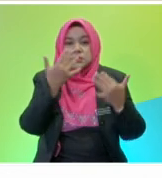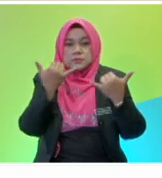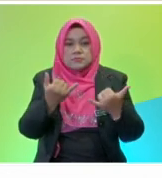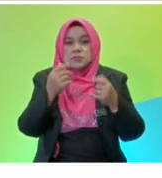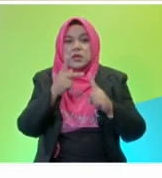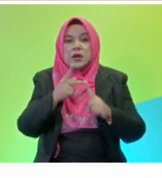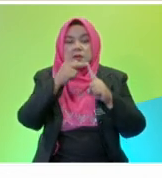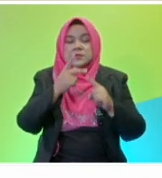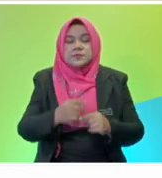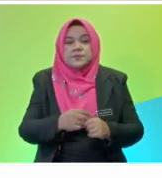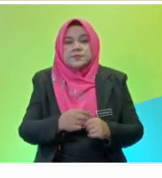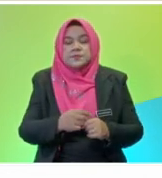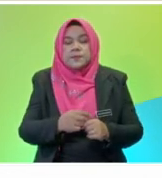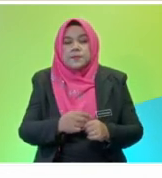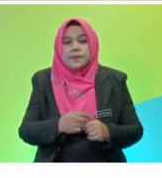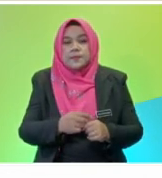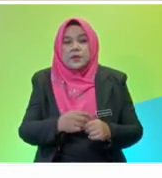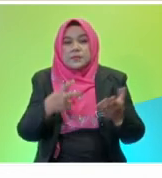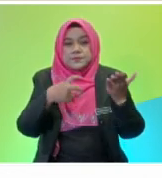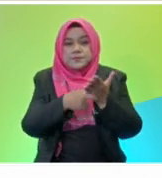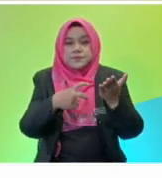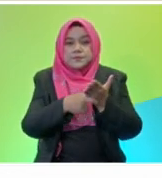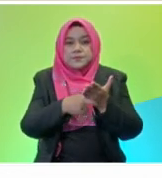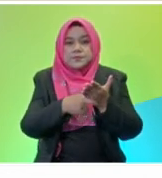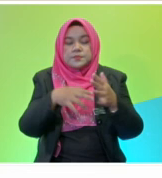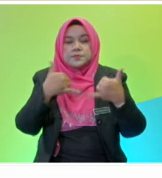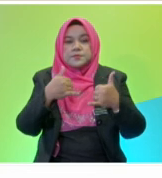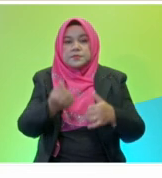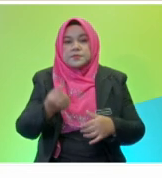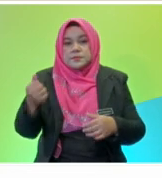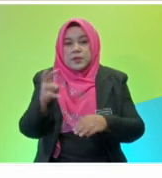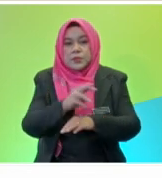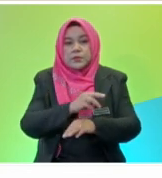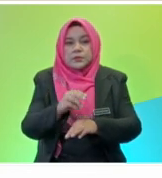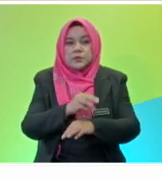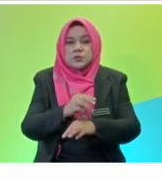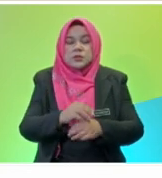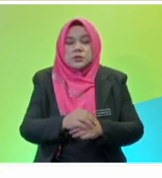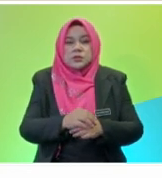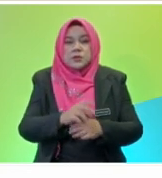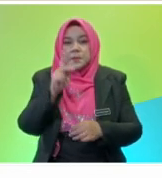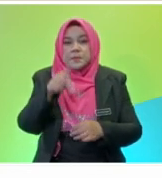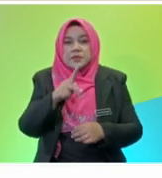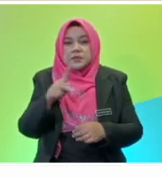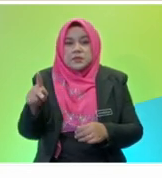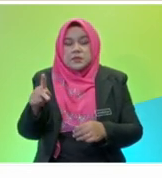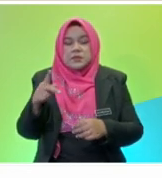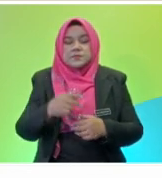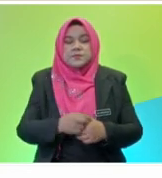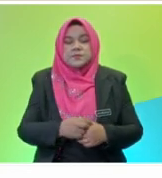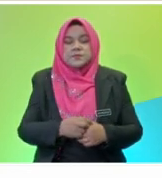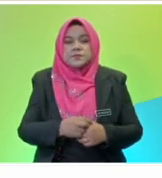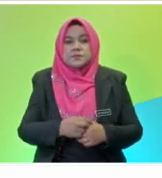Oke meniru meniru cara memainkan alat musik Oke kalau kita tengok satu itu memastikan cadangan dia